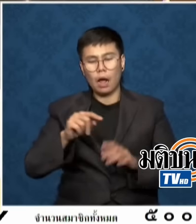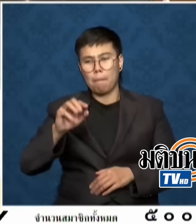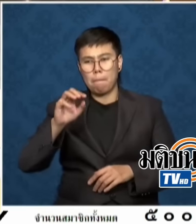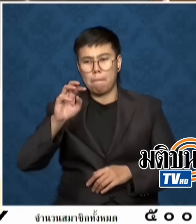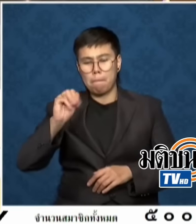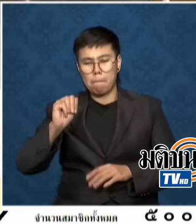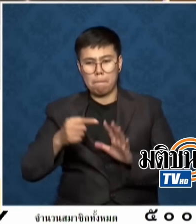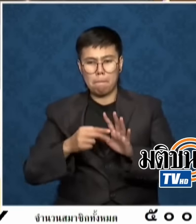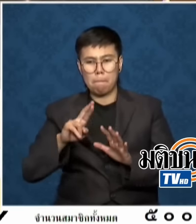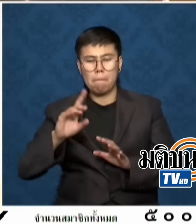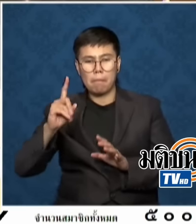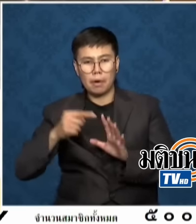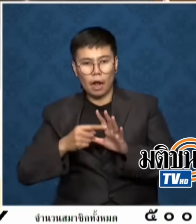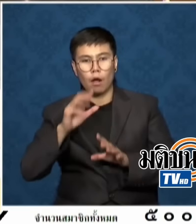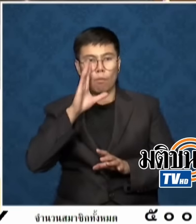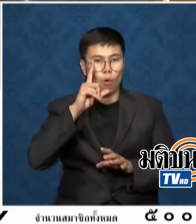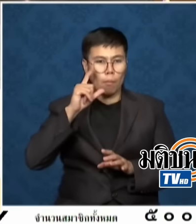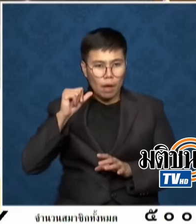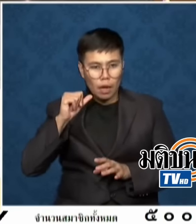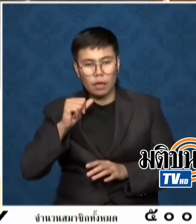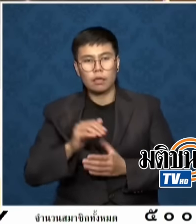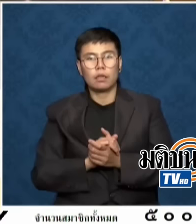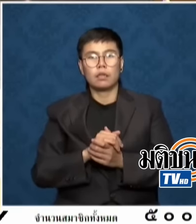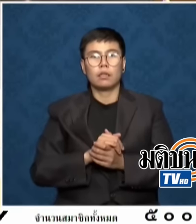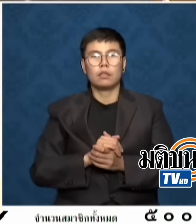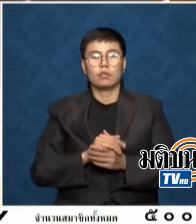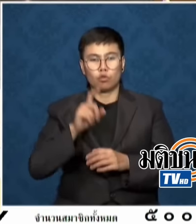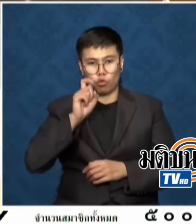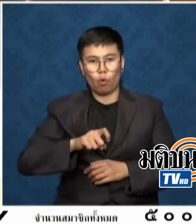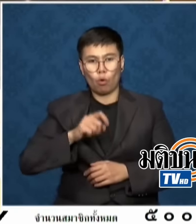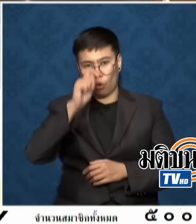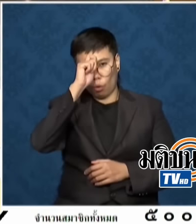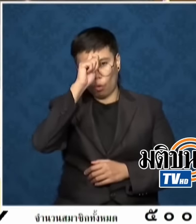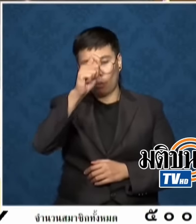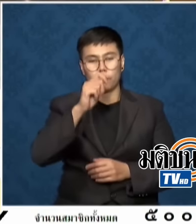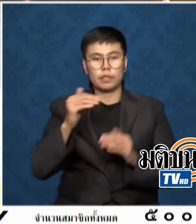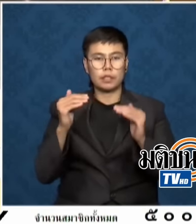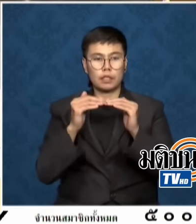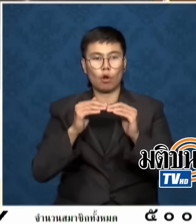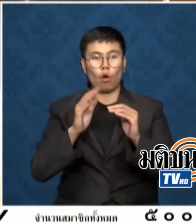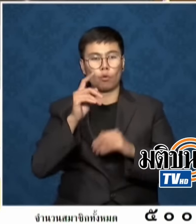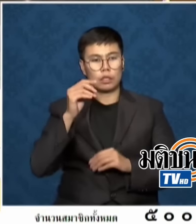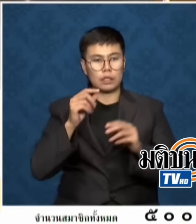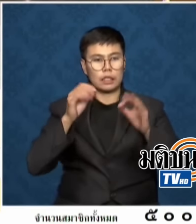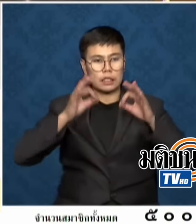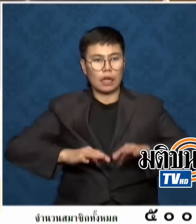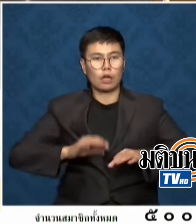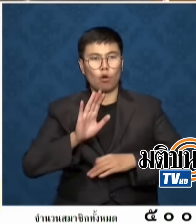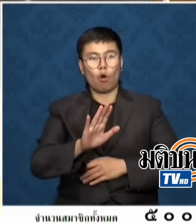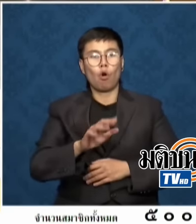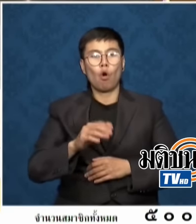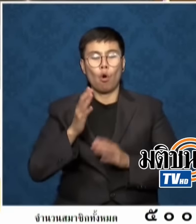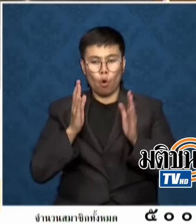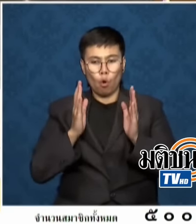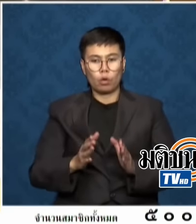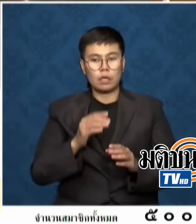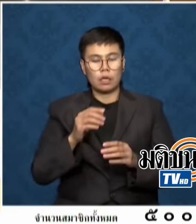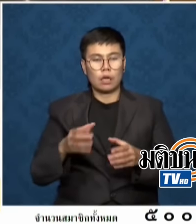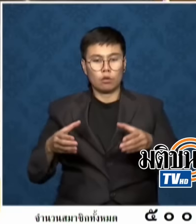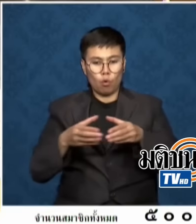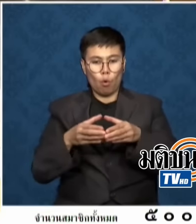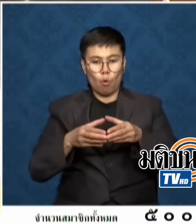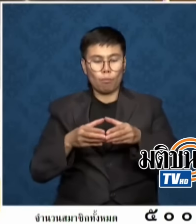ทำให้มีความคือมันควรจะเคารพสิทธิในการตัดสินใจของผู้ที่ก่อตั้งครอบครัวเพราะว่ามันเ